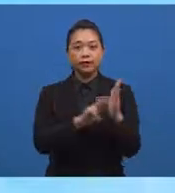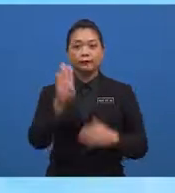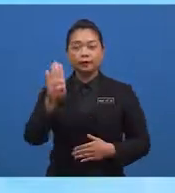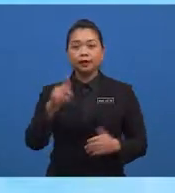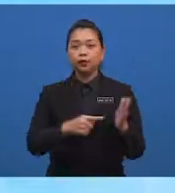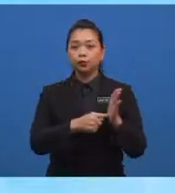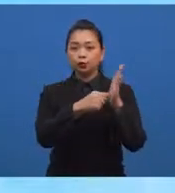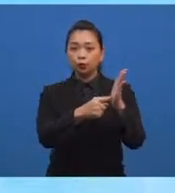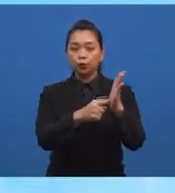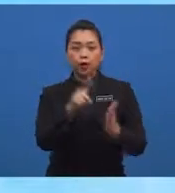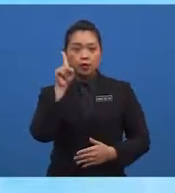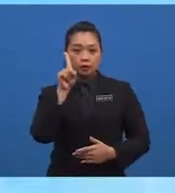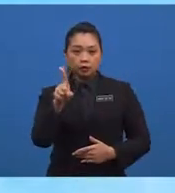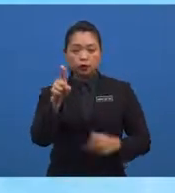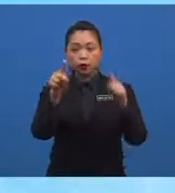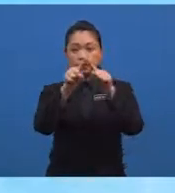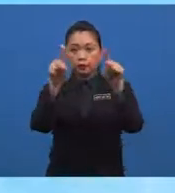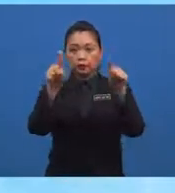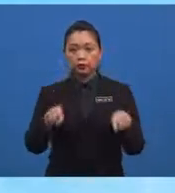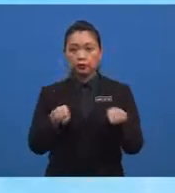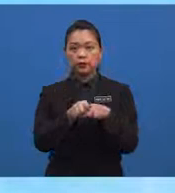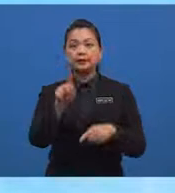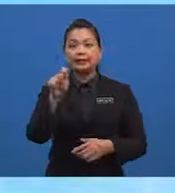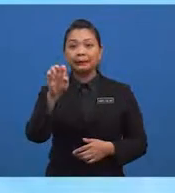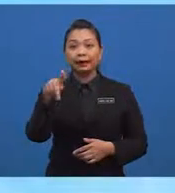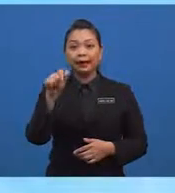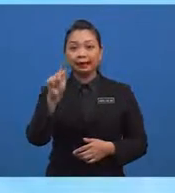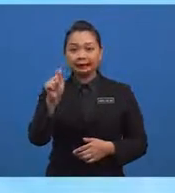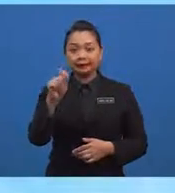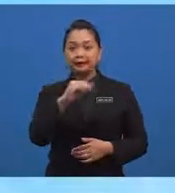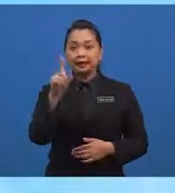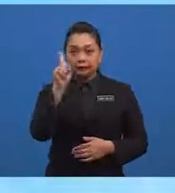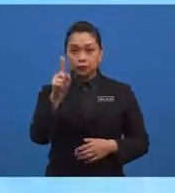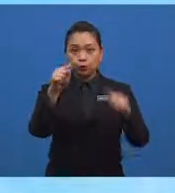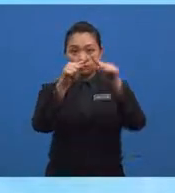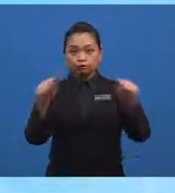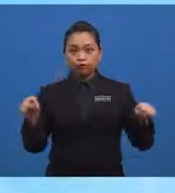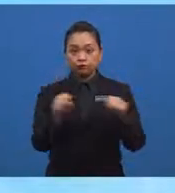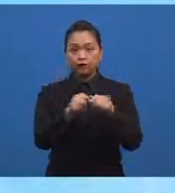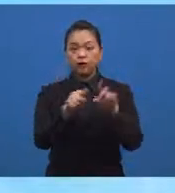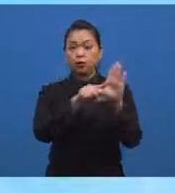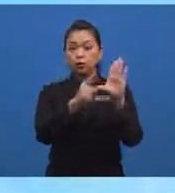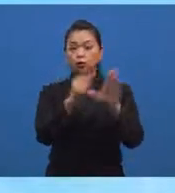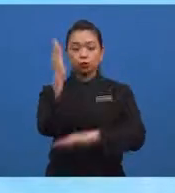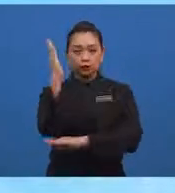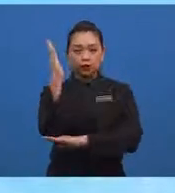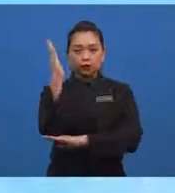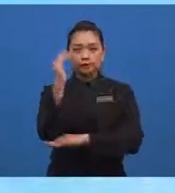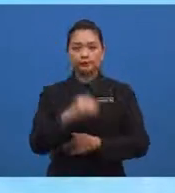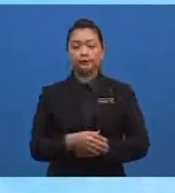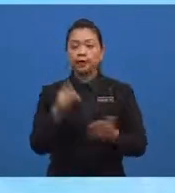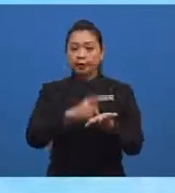menunjukkan sebuah segi empat tepat dan sebuah segitiga bersudut tegak.